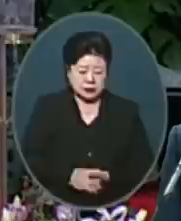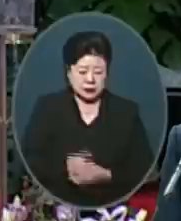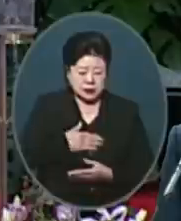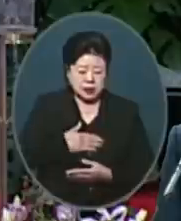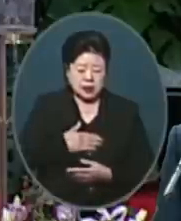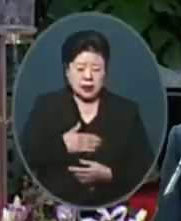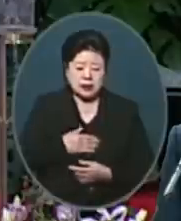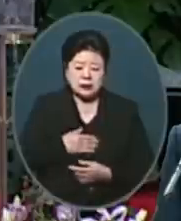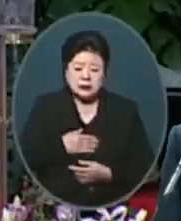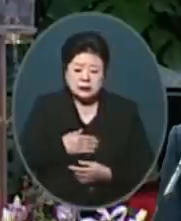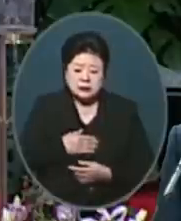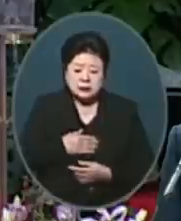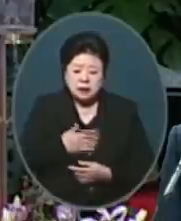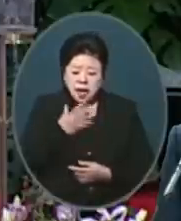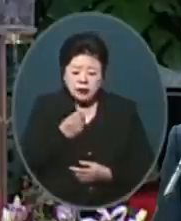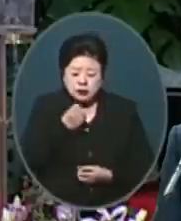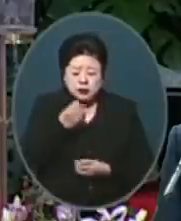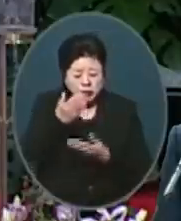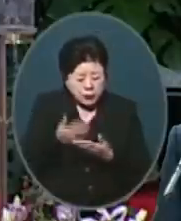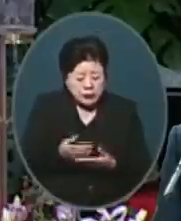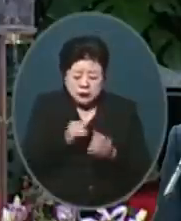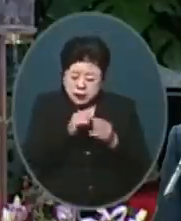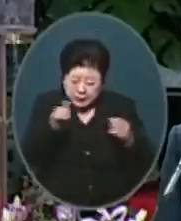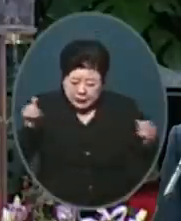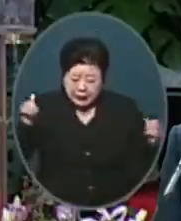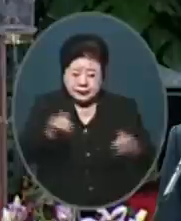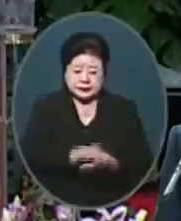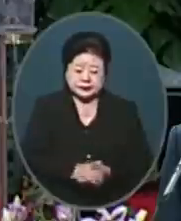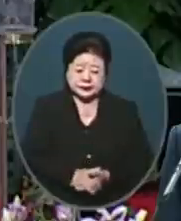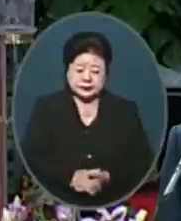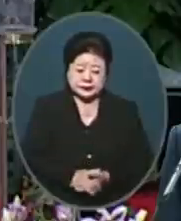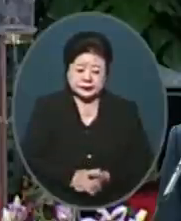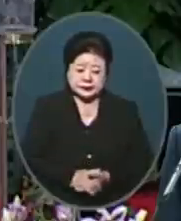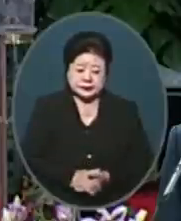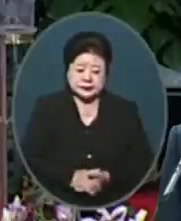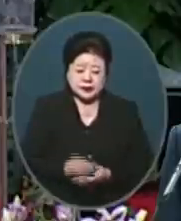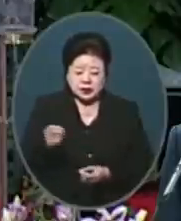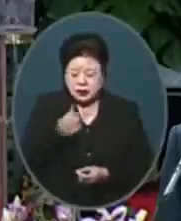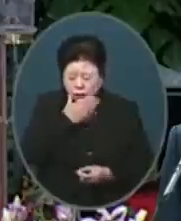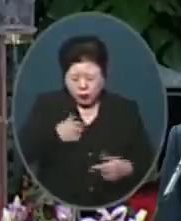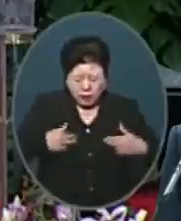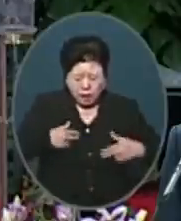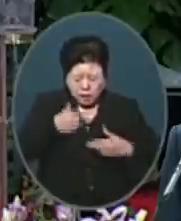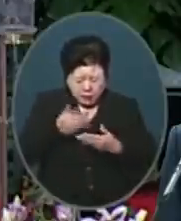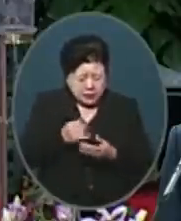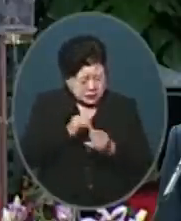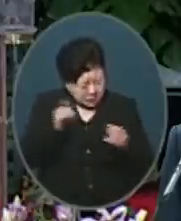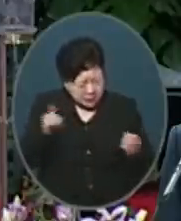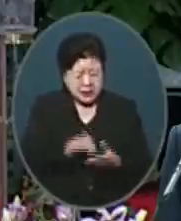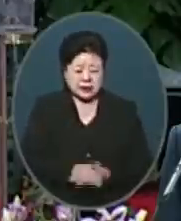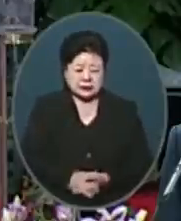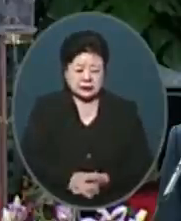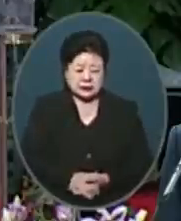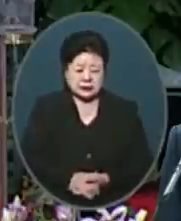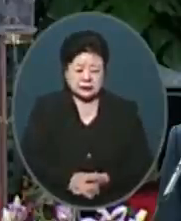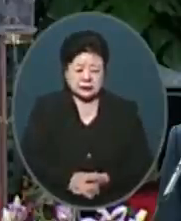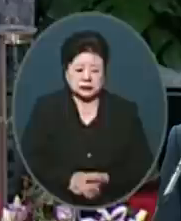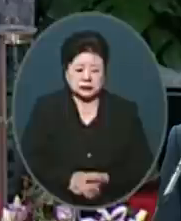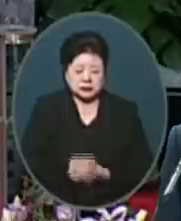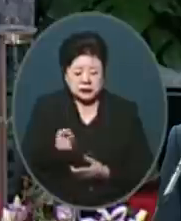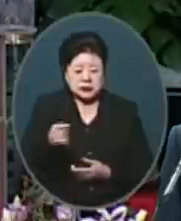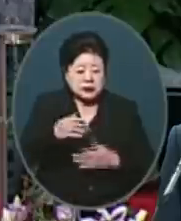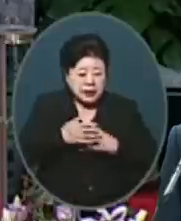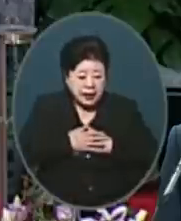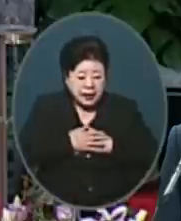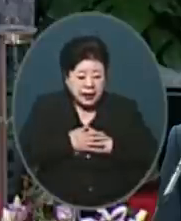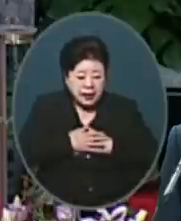난 아브라함의 복을 받은 사람이다. 영생 복락을 받은 사람이다. 이것이